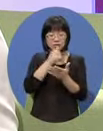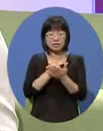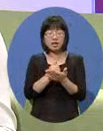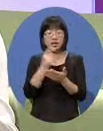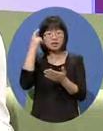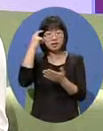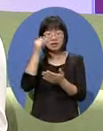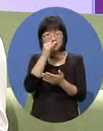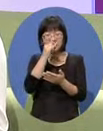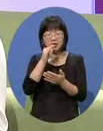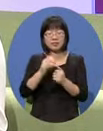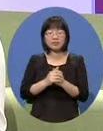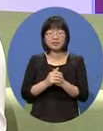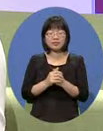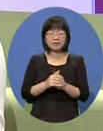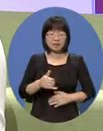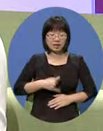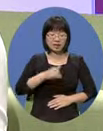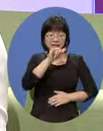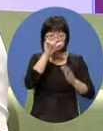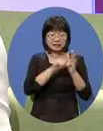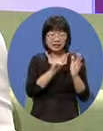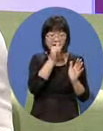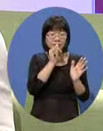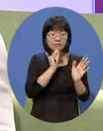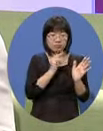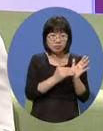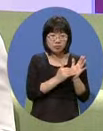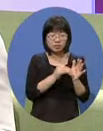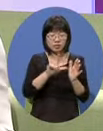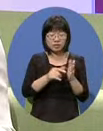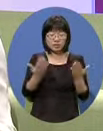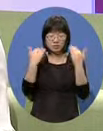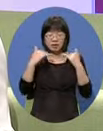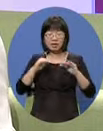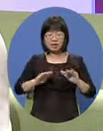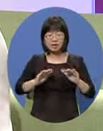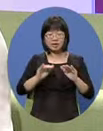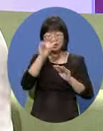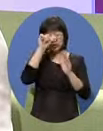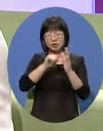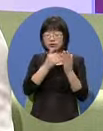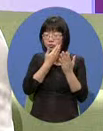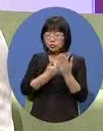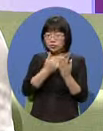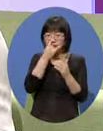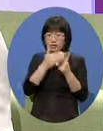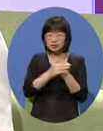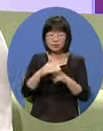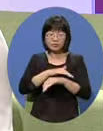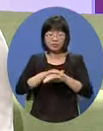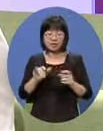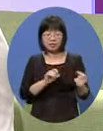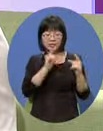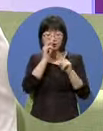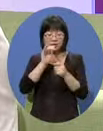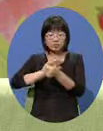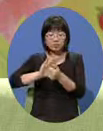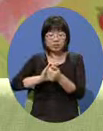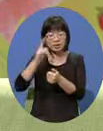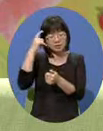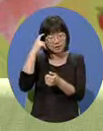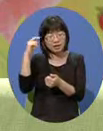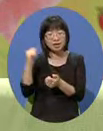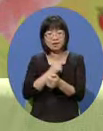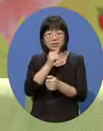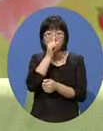때는 얘도 이제 인생, 얘 아이의 인생이 있고 또 시간이 지나면 누그러져서 얘도 인생이 중요하니까 좀 잘 회복돼서 도와주겠다 이런 마음을